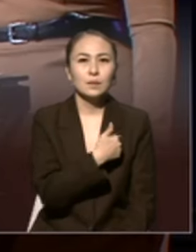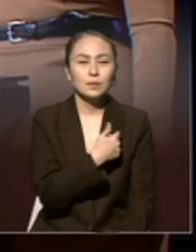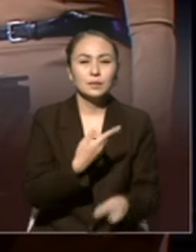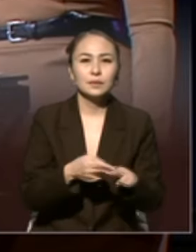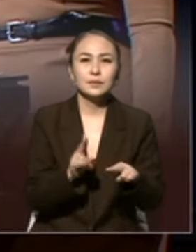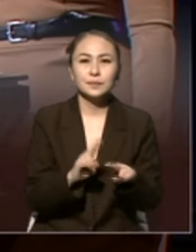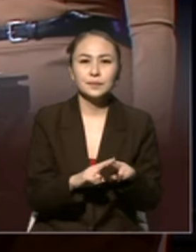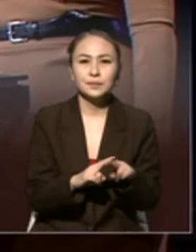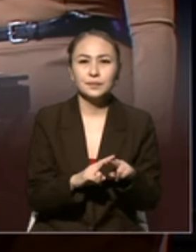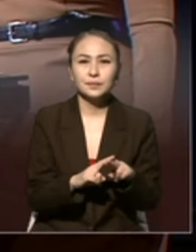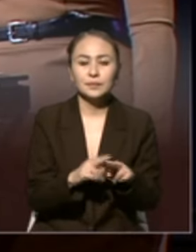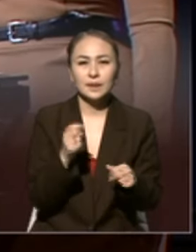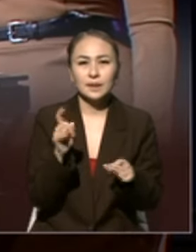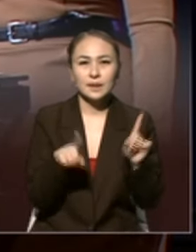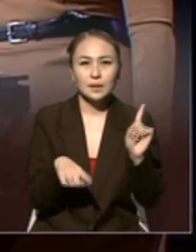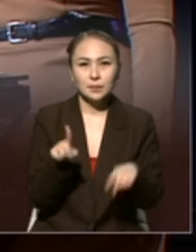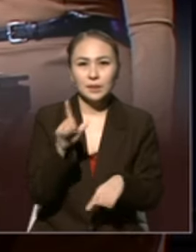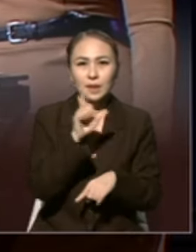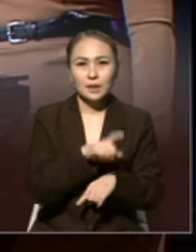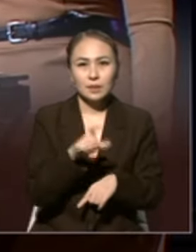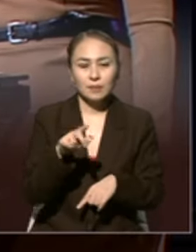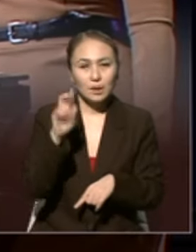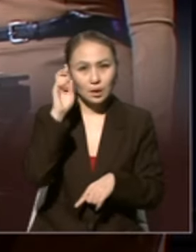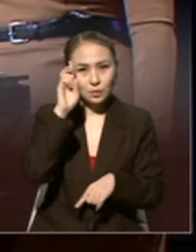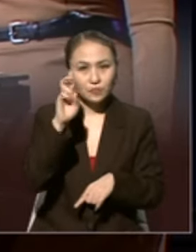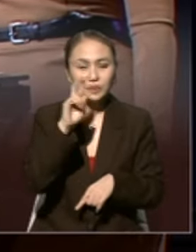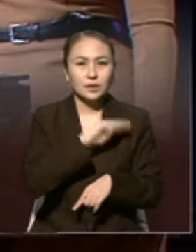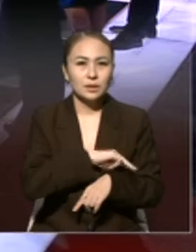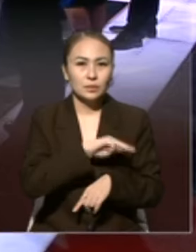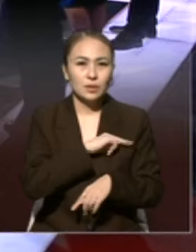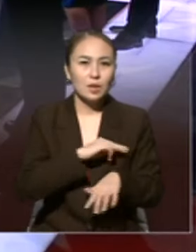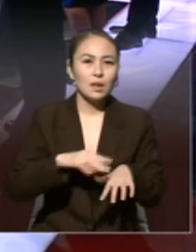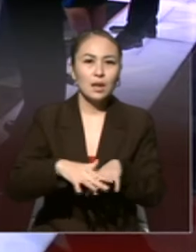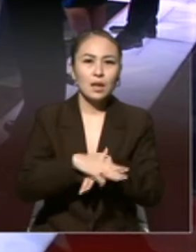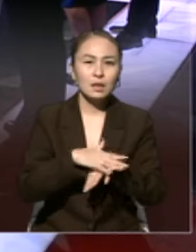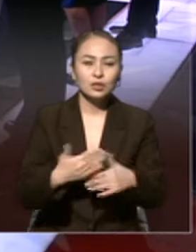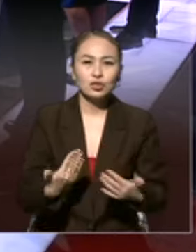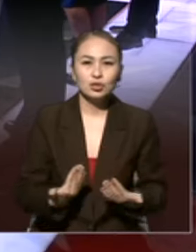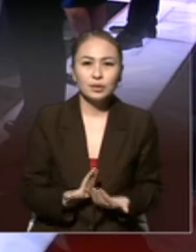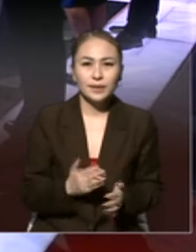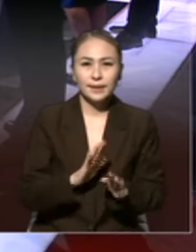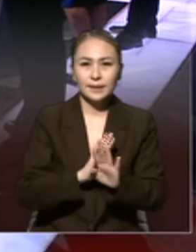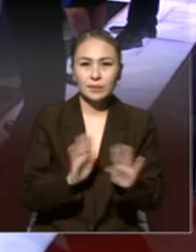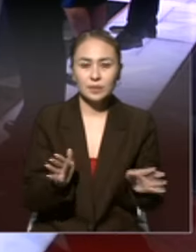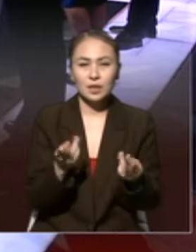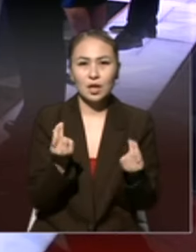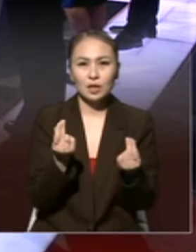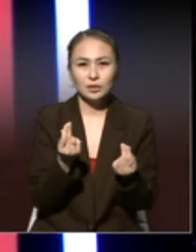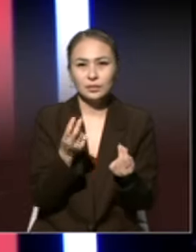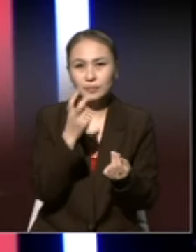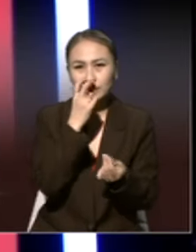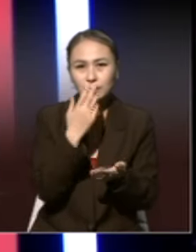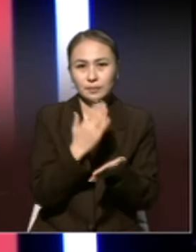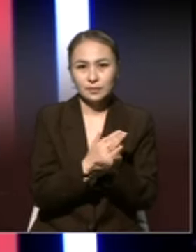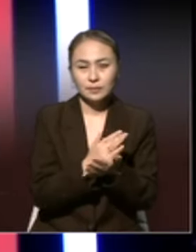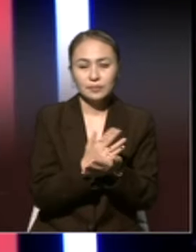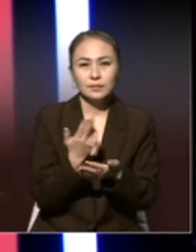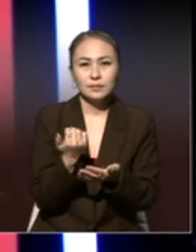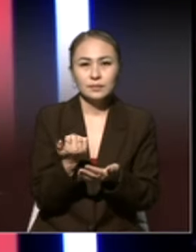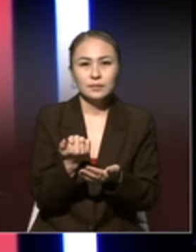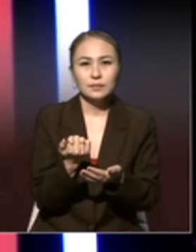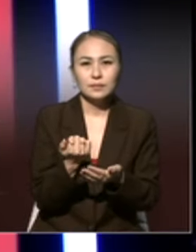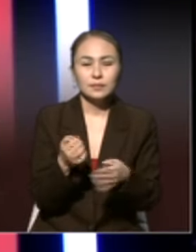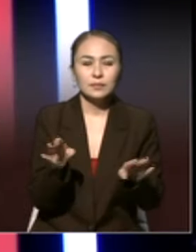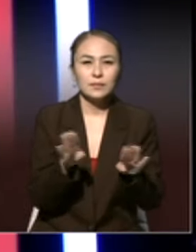тұрғаны, кейбір адамдарға, мемлекеттік органдағы адамдарға халықтың жағдайы емес, ақша қызығырақ дегіңіз келіп тұр ғой. Дәл сол,